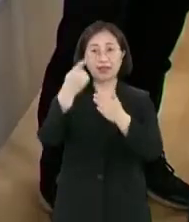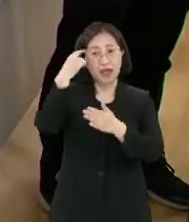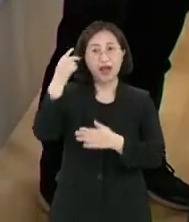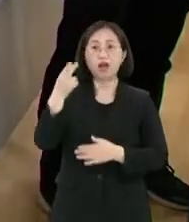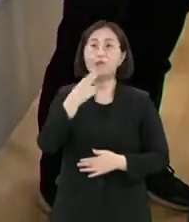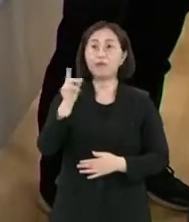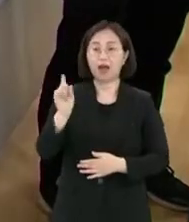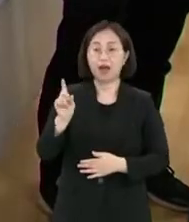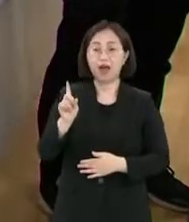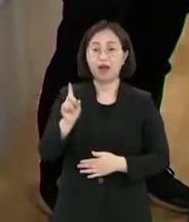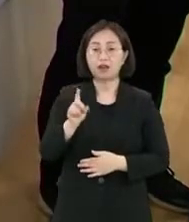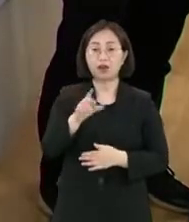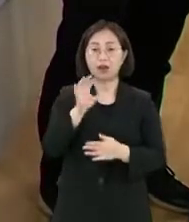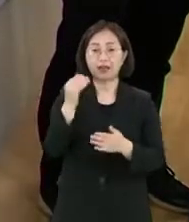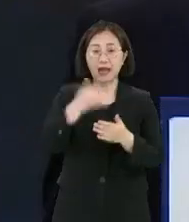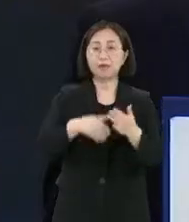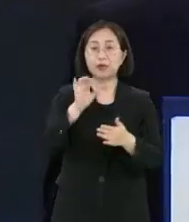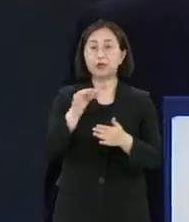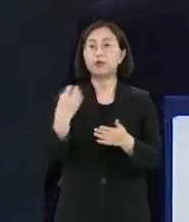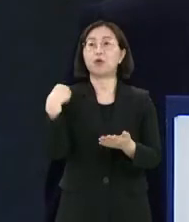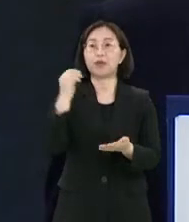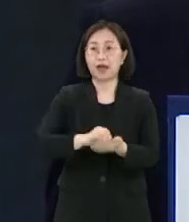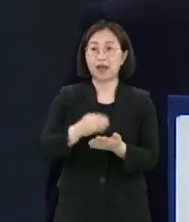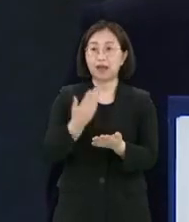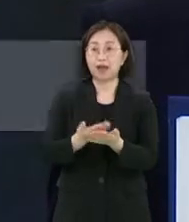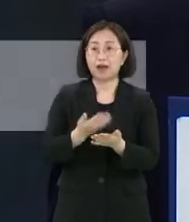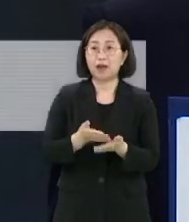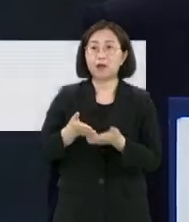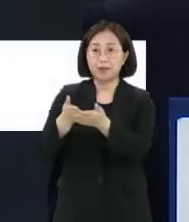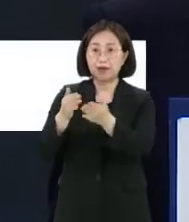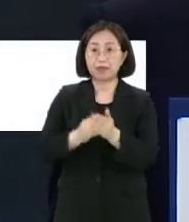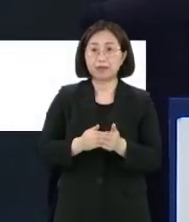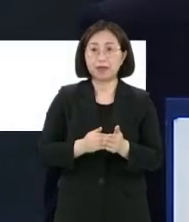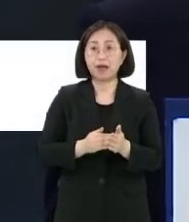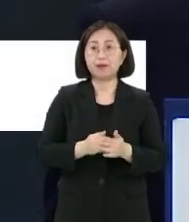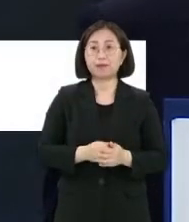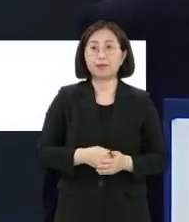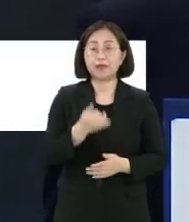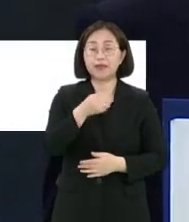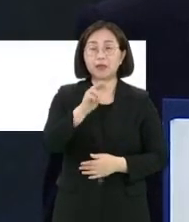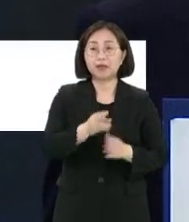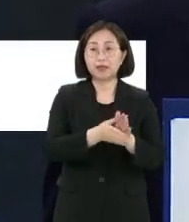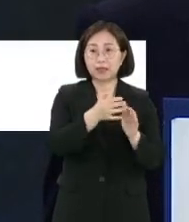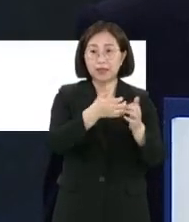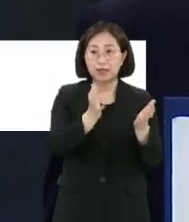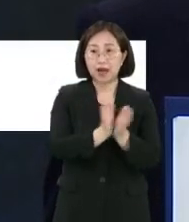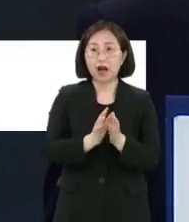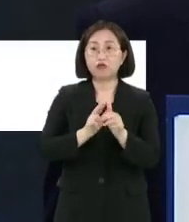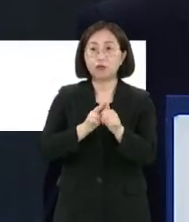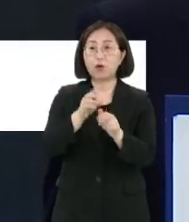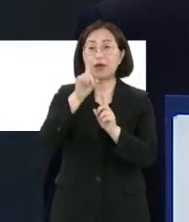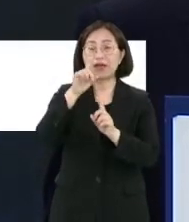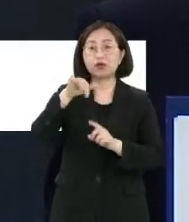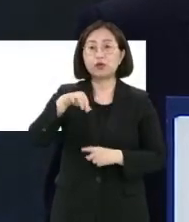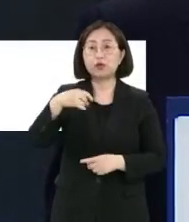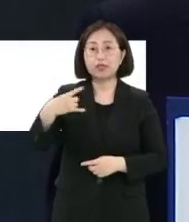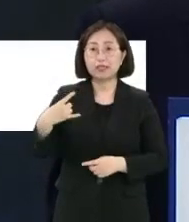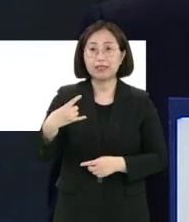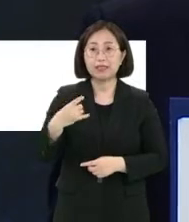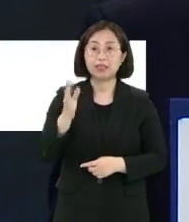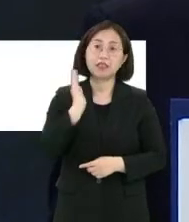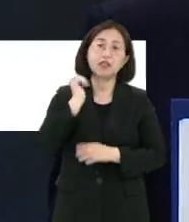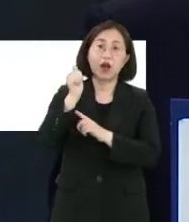예산의 원상 회복을 촉구했습니다. 더불어민주당 세종시당과 세종시장 후보 이춘희는